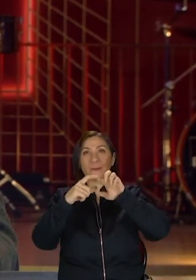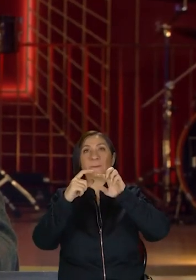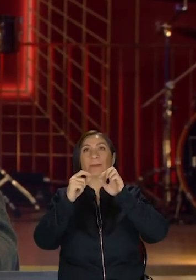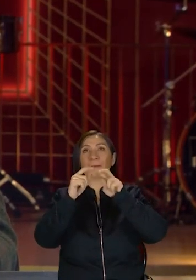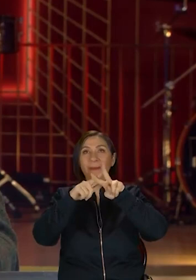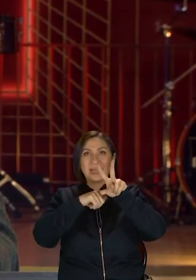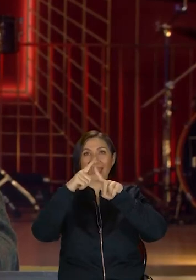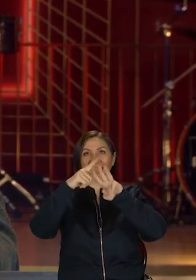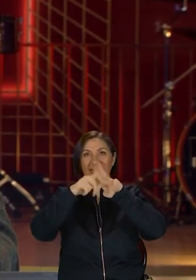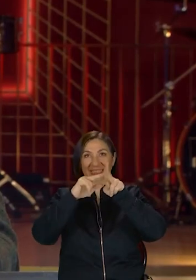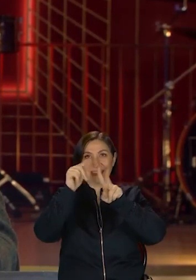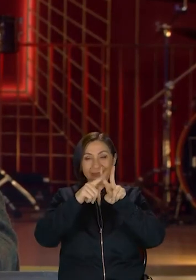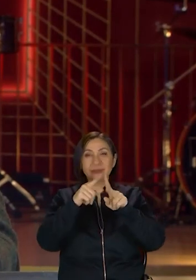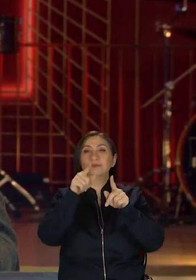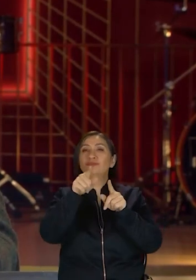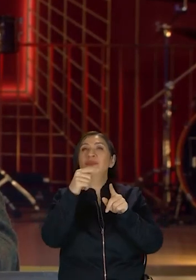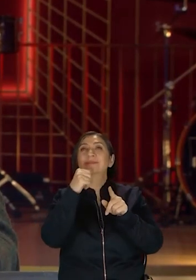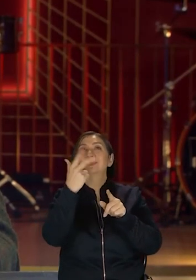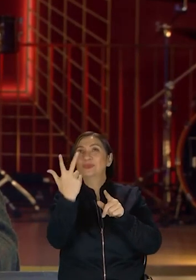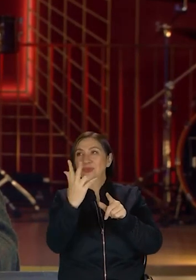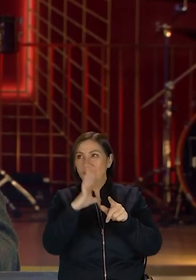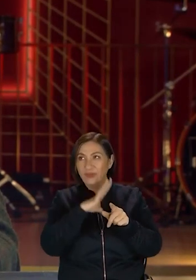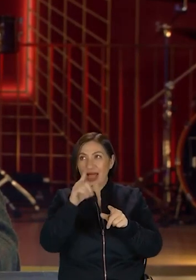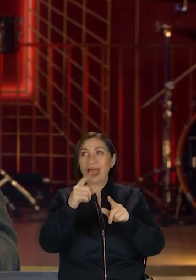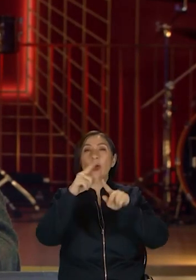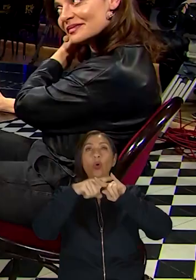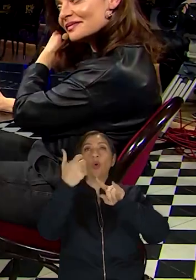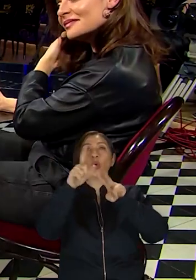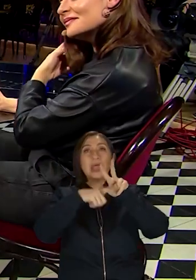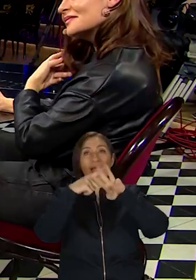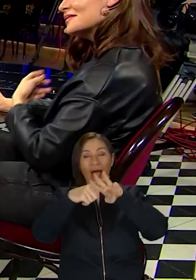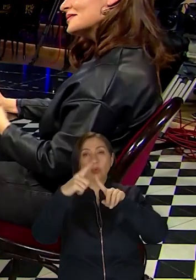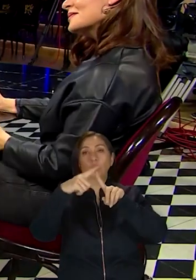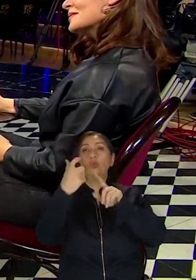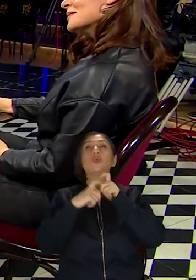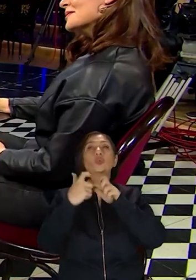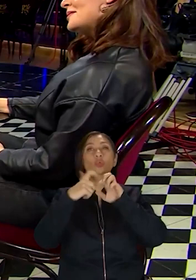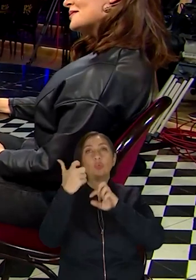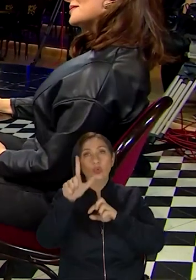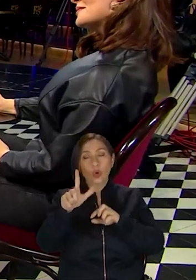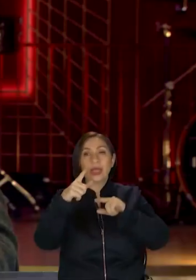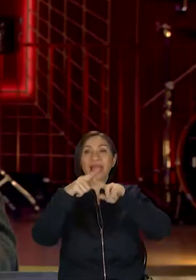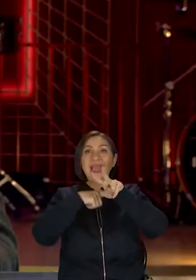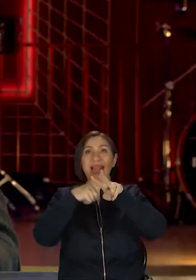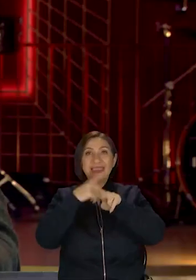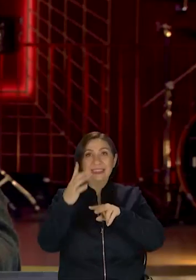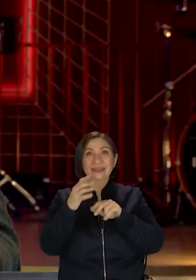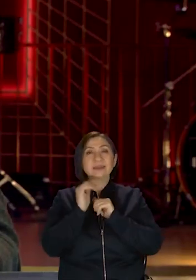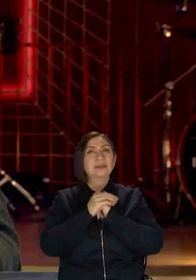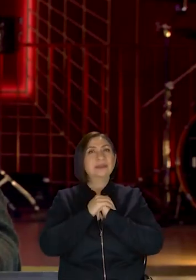Balçın, Ecmel İz, Erdem Akakçı, Hülya Gülşen, Iraz Yöntem, Tuğrul Tülek, Yeliz Kuvancı, Özgün... özür